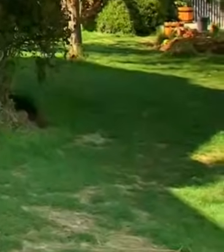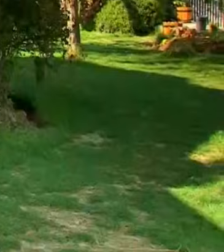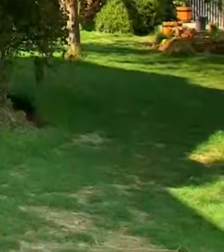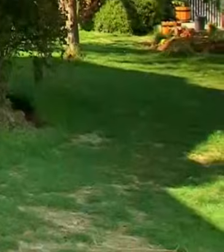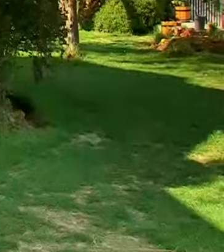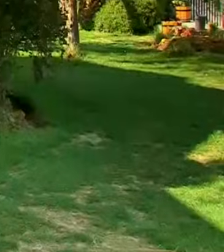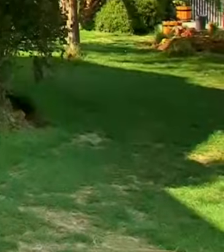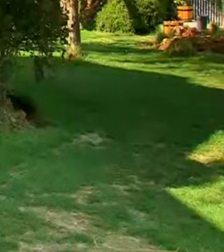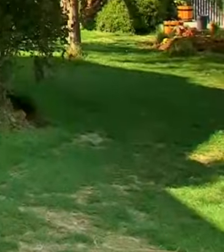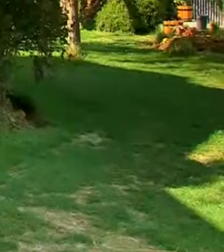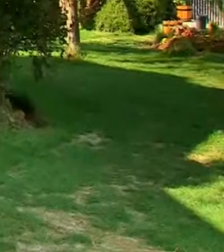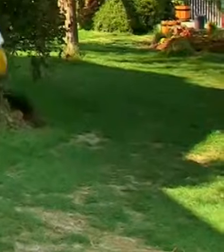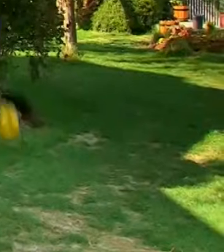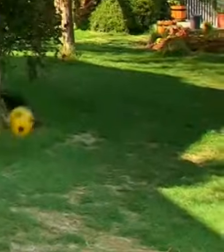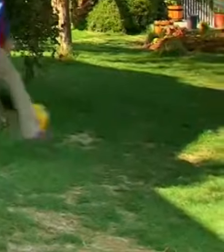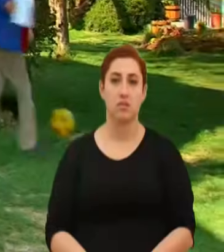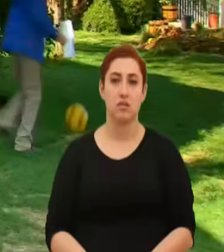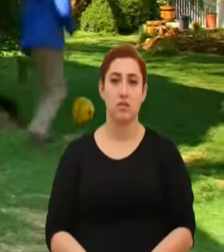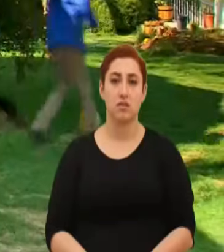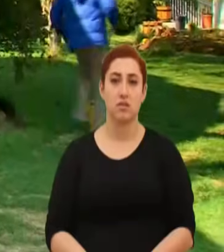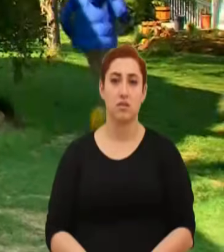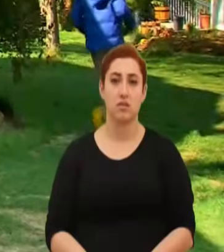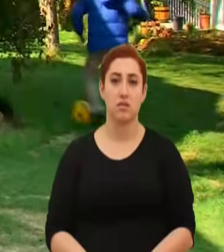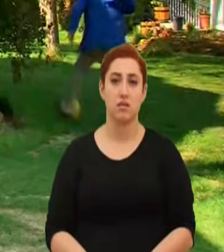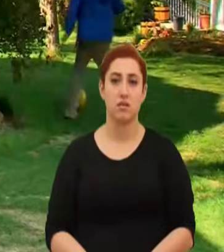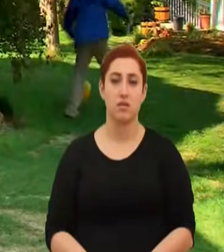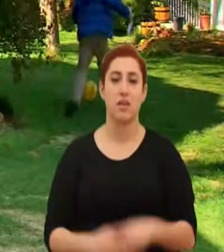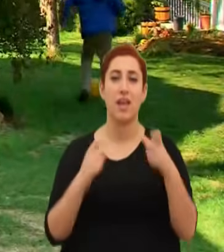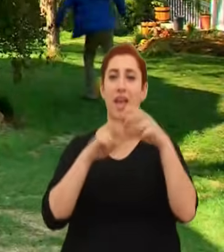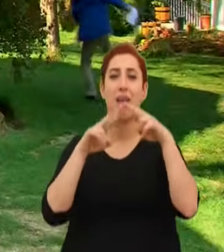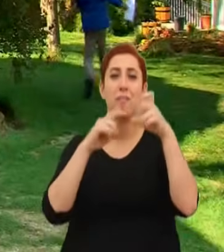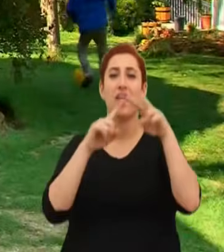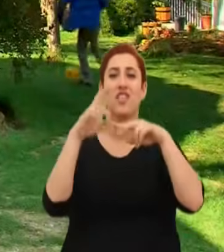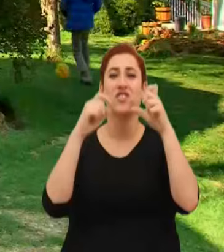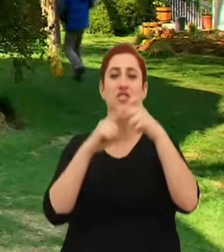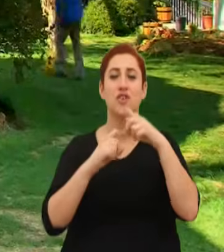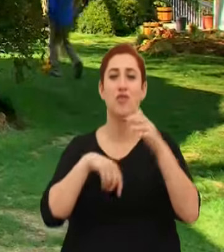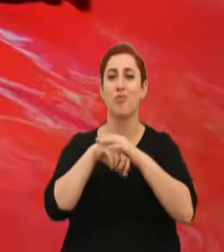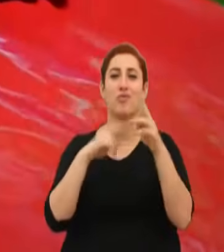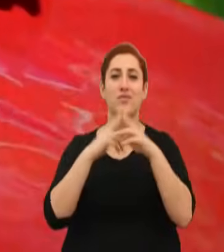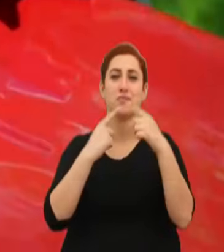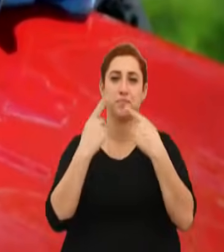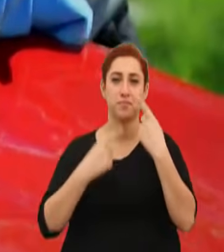Topu alıp oynamaya başladı. Zarfı elinde tutuyor. Emenike, Emenike, Emenike.